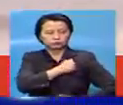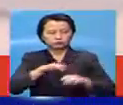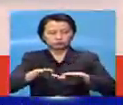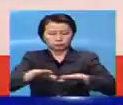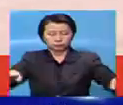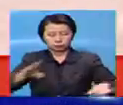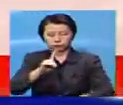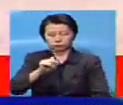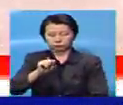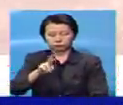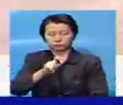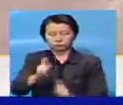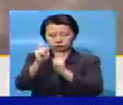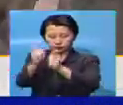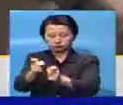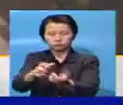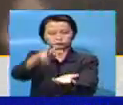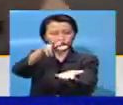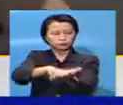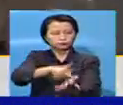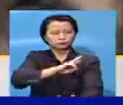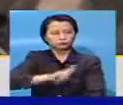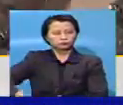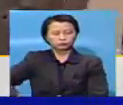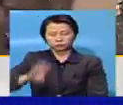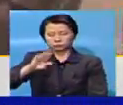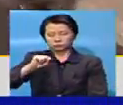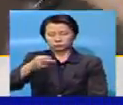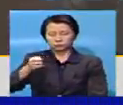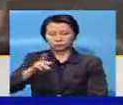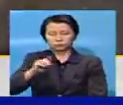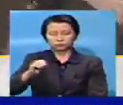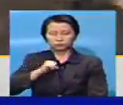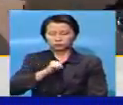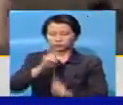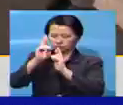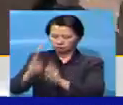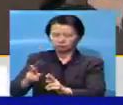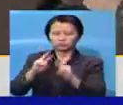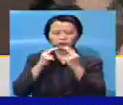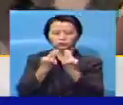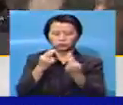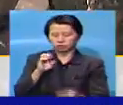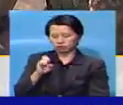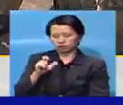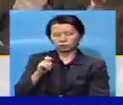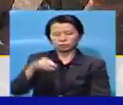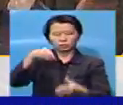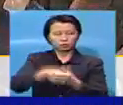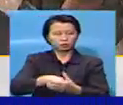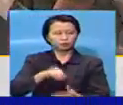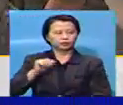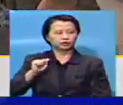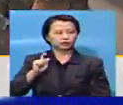Seri Zulkifli kassim anugerah itu juga mengiktiraf Raja Bahrin sebagai anggota kehormat unit dalam angkatan tentera